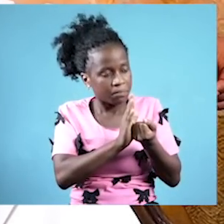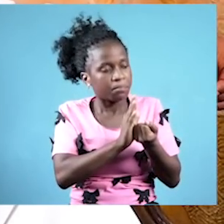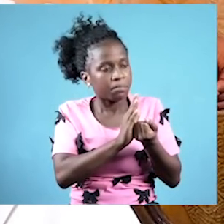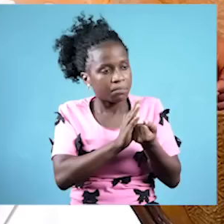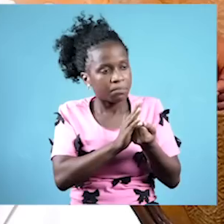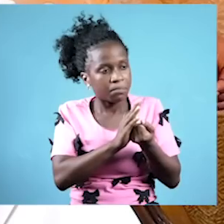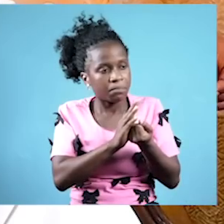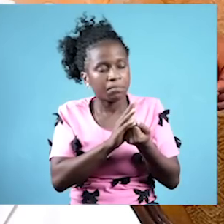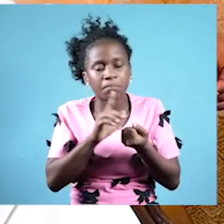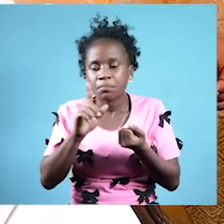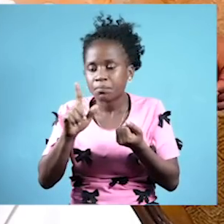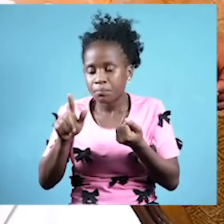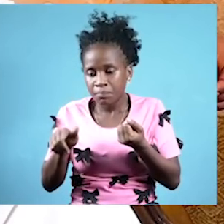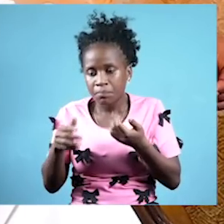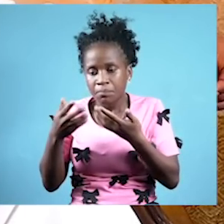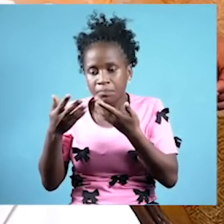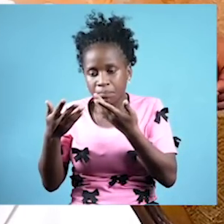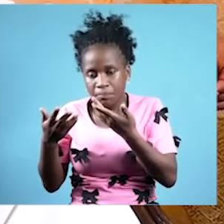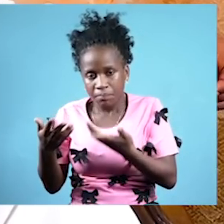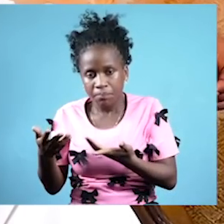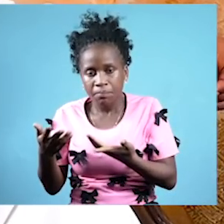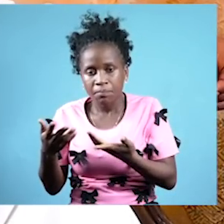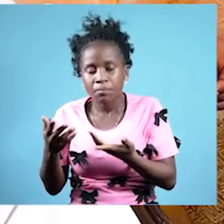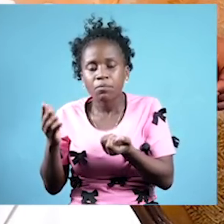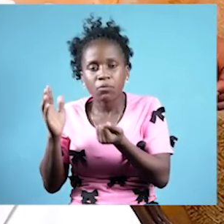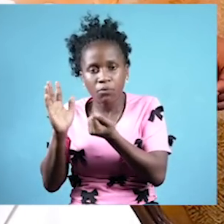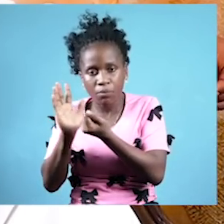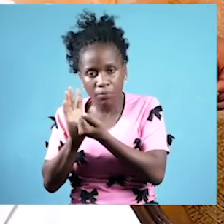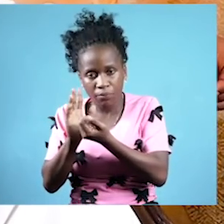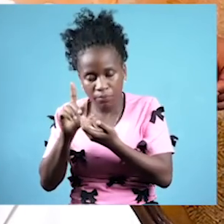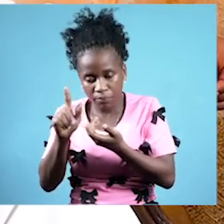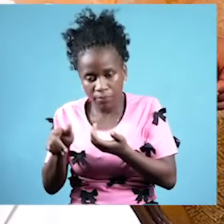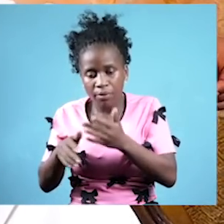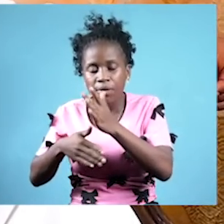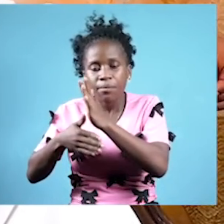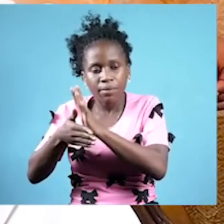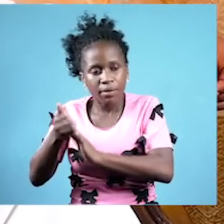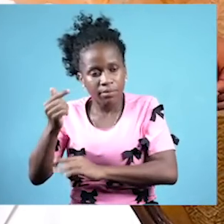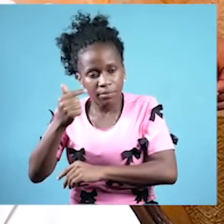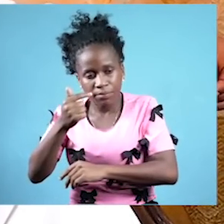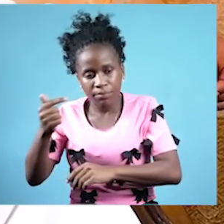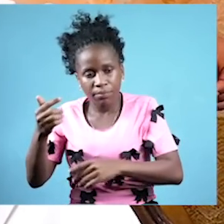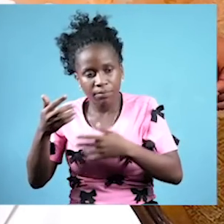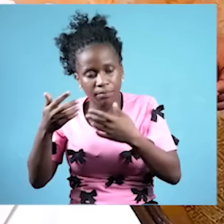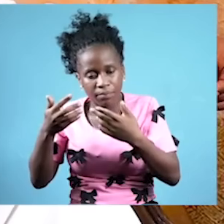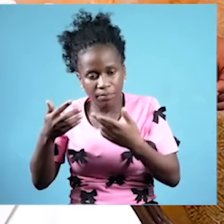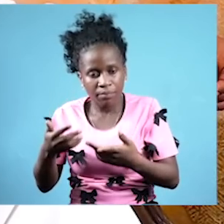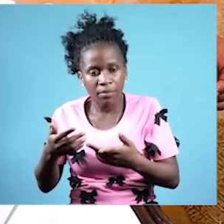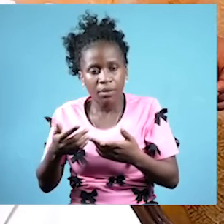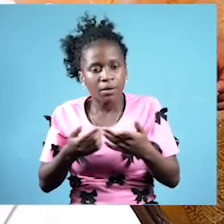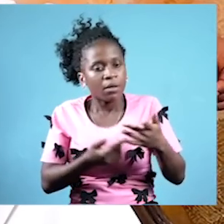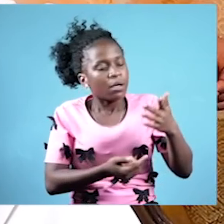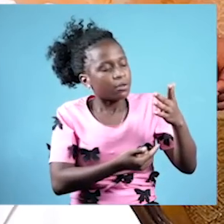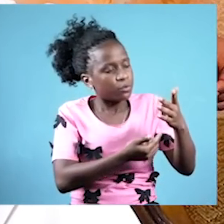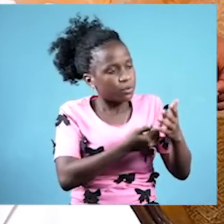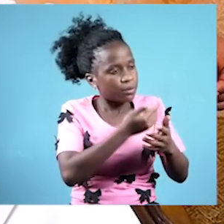Mimi sikufuzwa wakati wa hayati Magufuli. Well, nilifukuzwa wakati wa hayati Magufuli, lakini pale alipokuwa ameanza tu. Unaona? Yeah, yalitokea